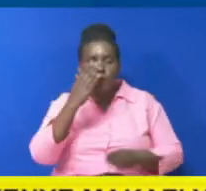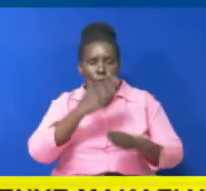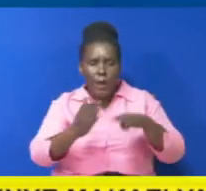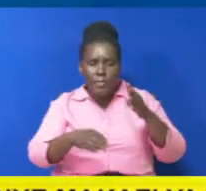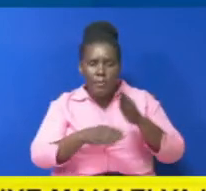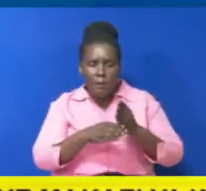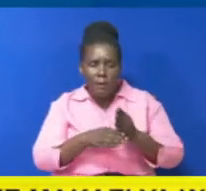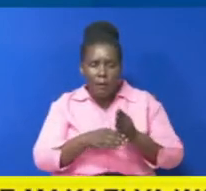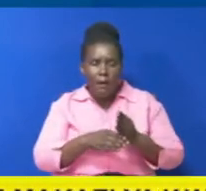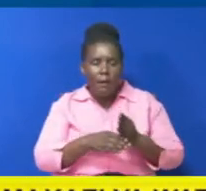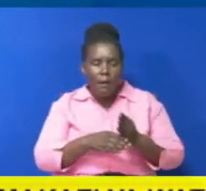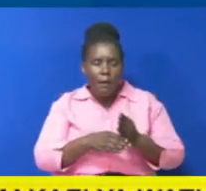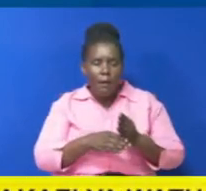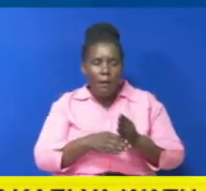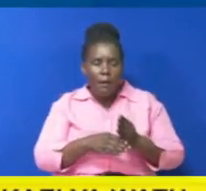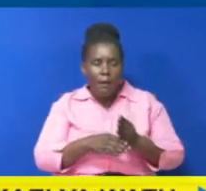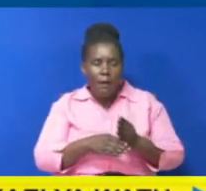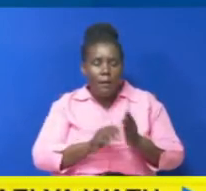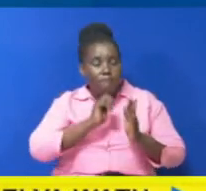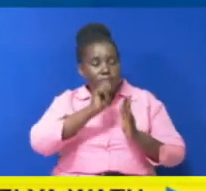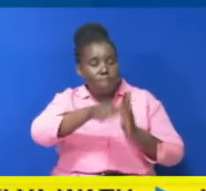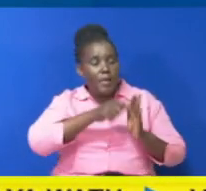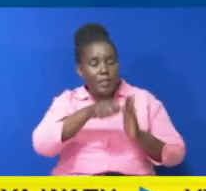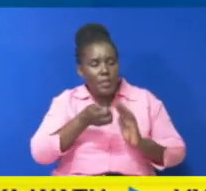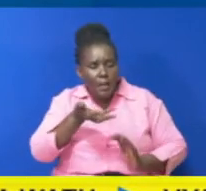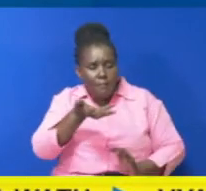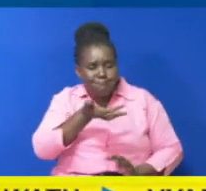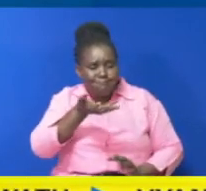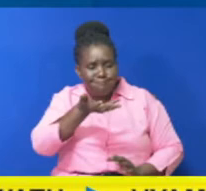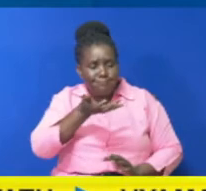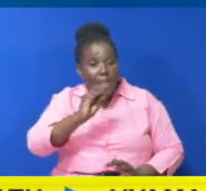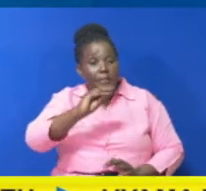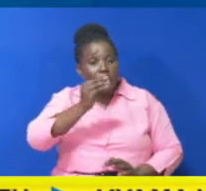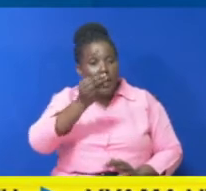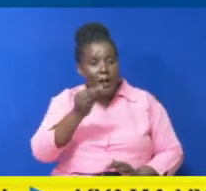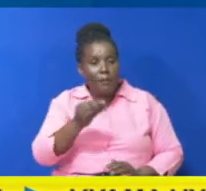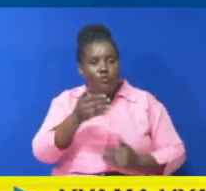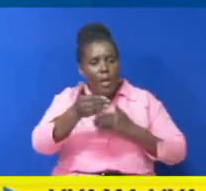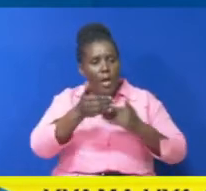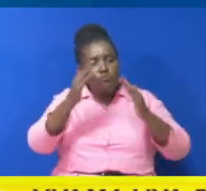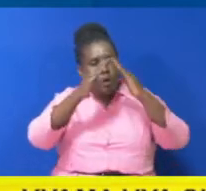watu, jambo ambalo ni ukiukwaji wa sheria ya uhifadhi wa mazingira.